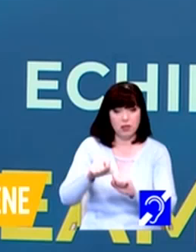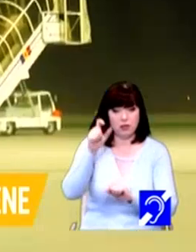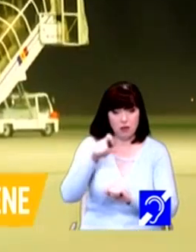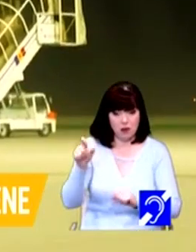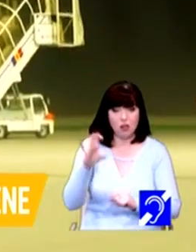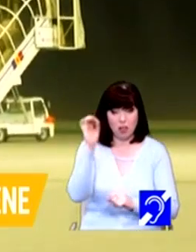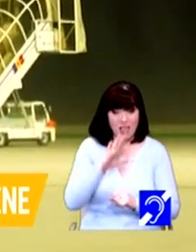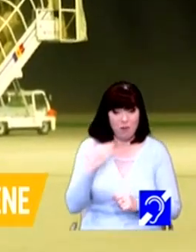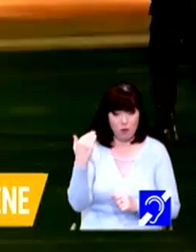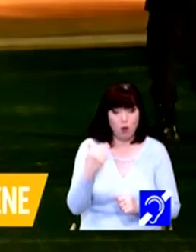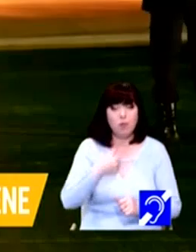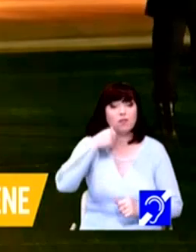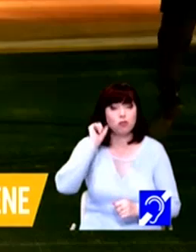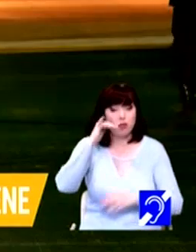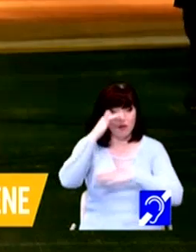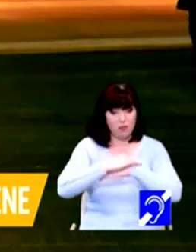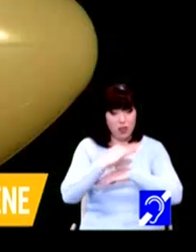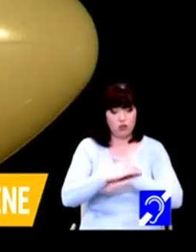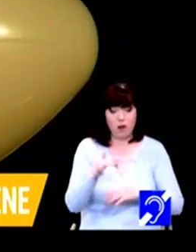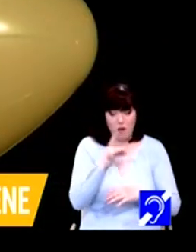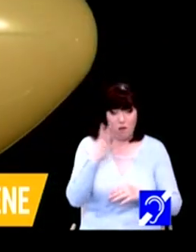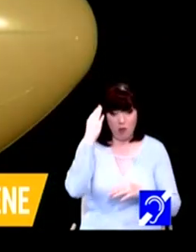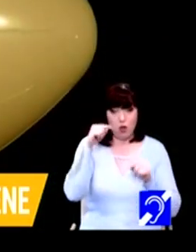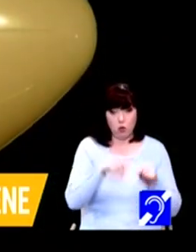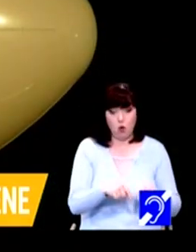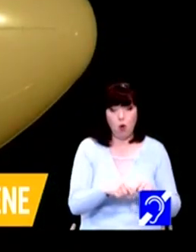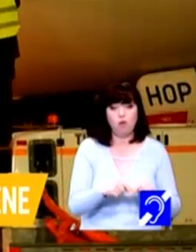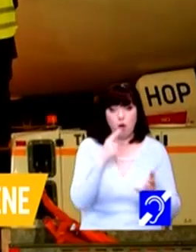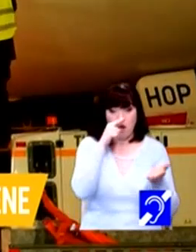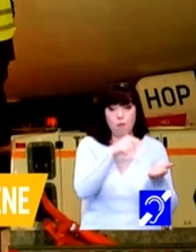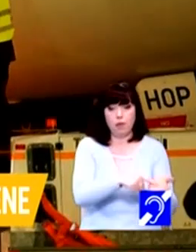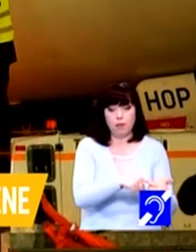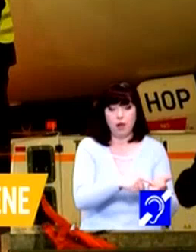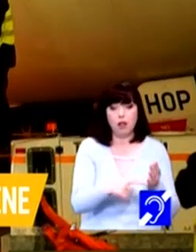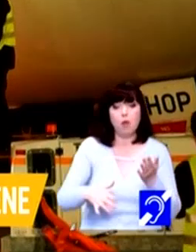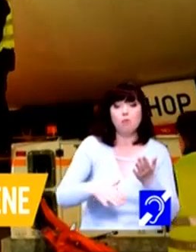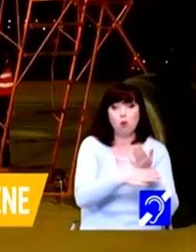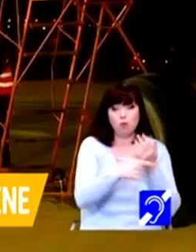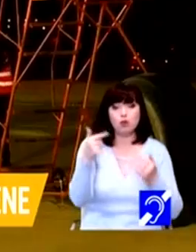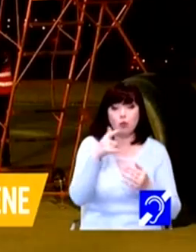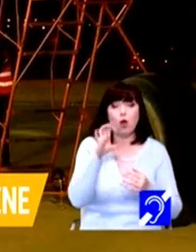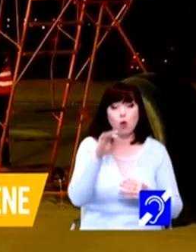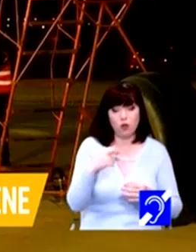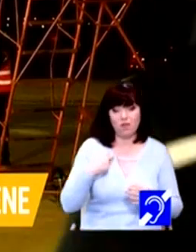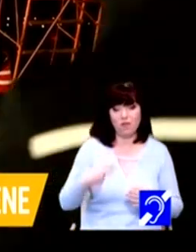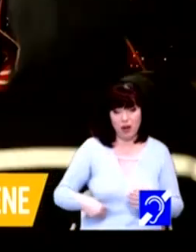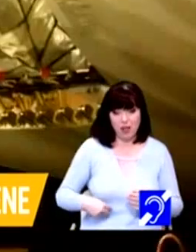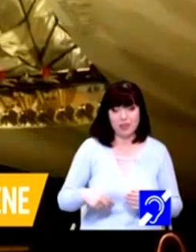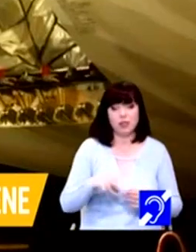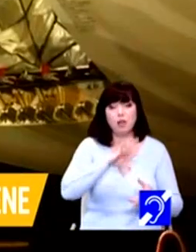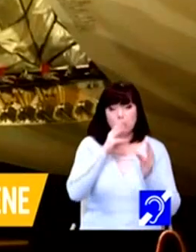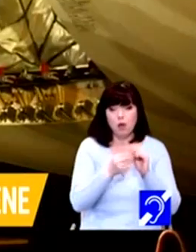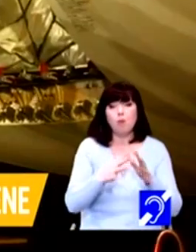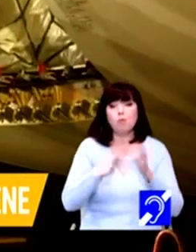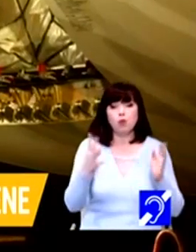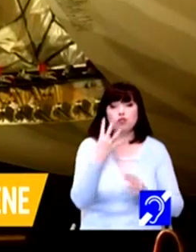Uniunii Europene, ieri seara, în Republica Moldova, a ajuns ajutorul umanitar din partea Franței în valoare de